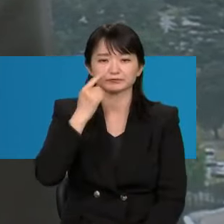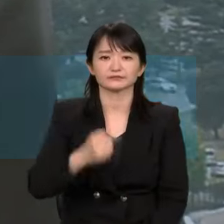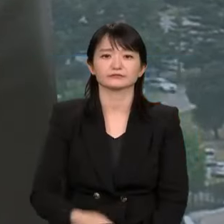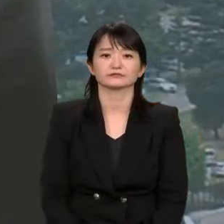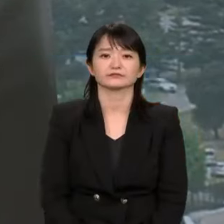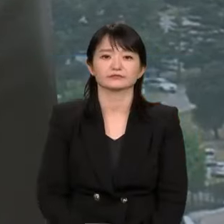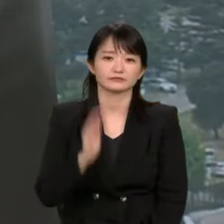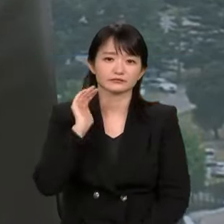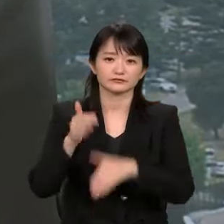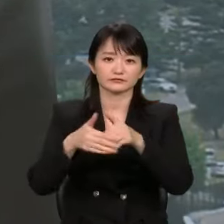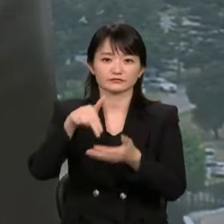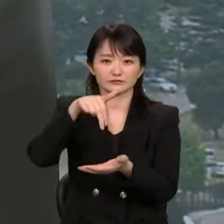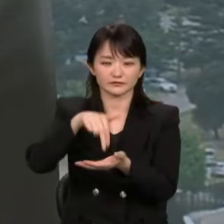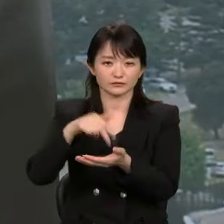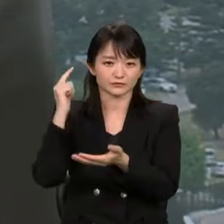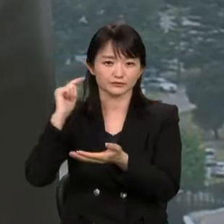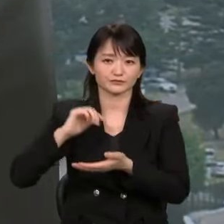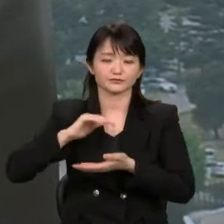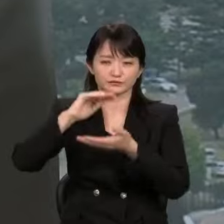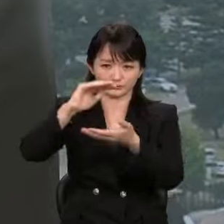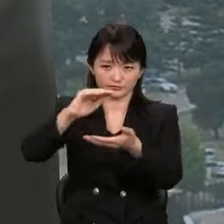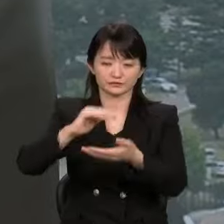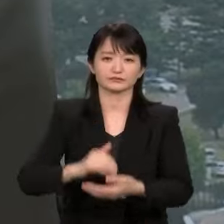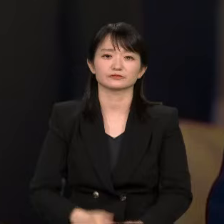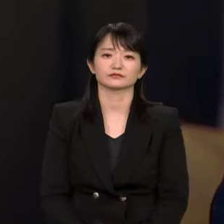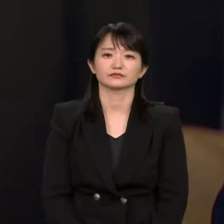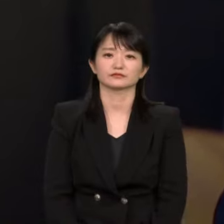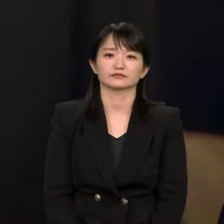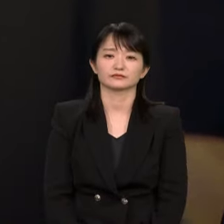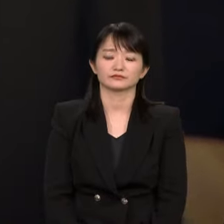대통령실 입장부터 김태영 기자가 보도합니다.